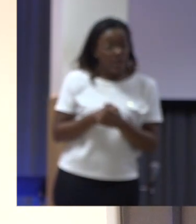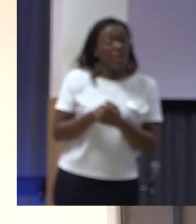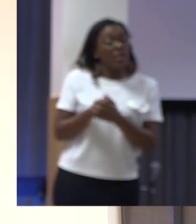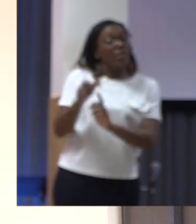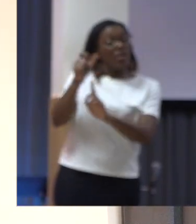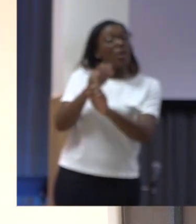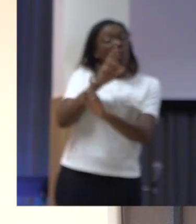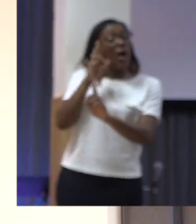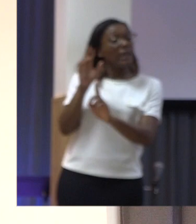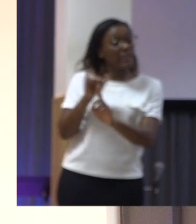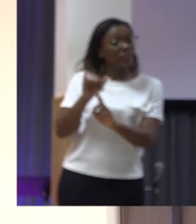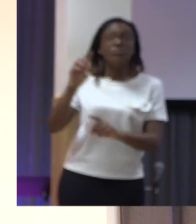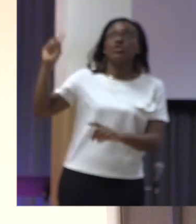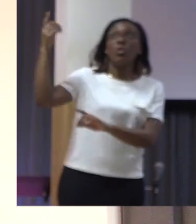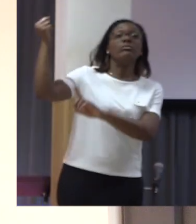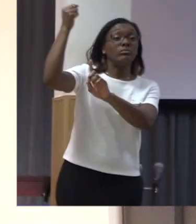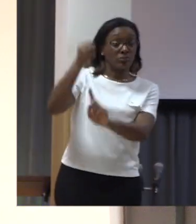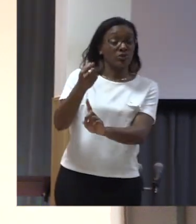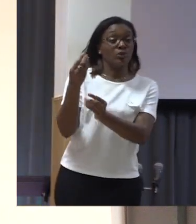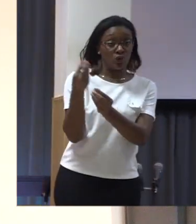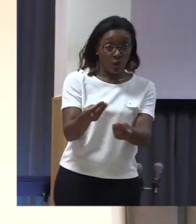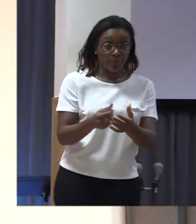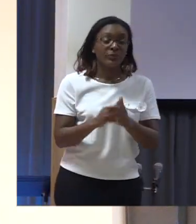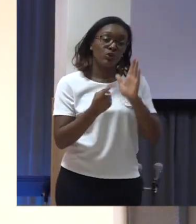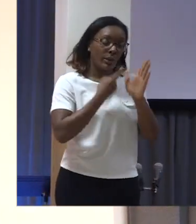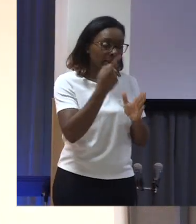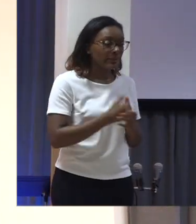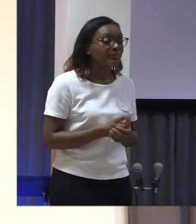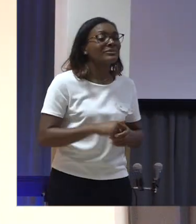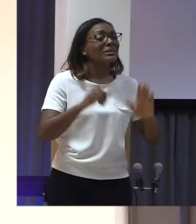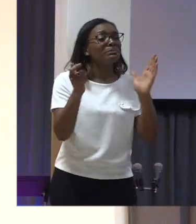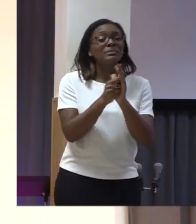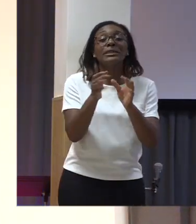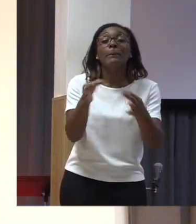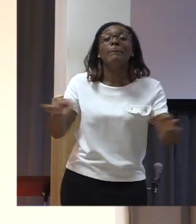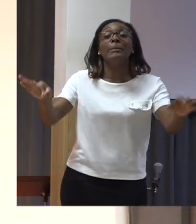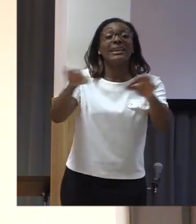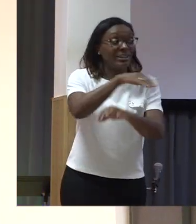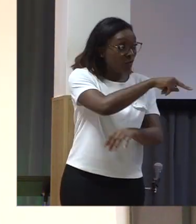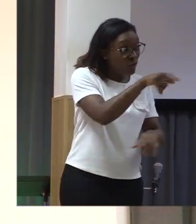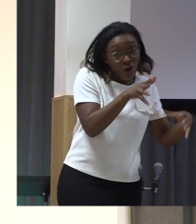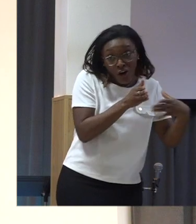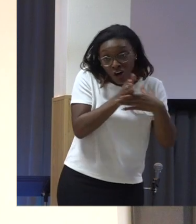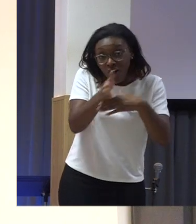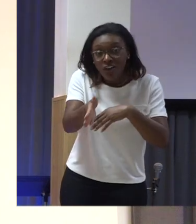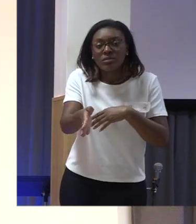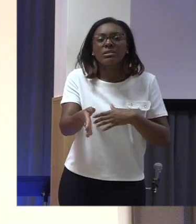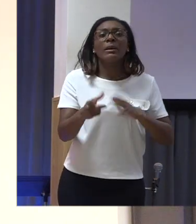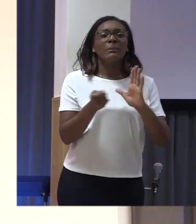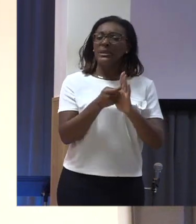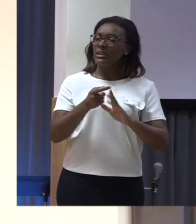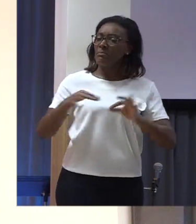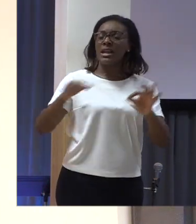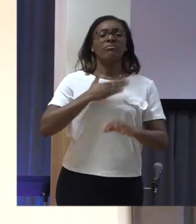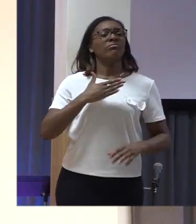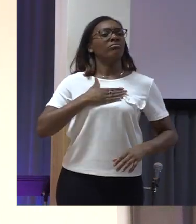choisira. Je répète, quand vous serez entrés dans le pays que l'Éternel, ton Dieu, te donne, lorsque tu le posséderas,